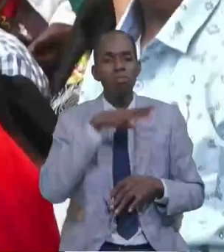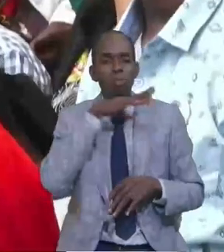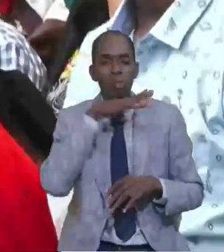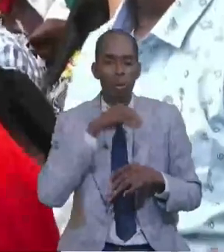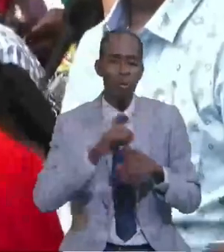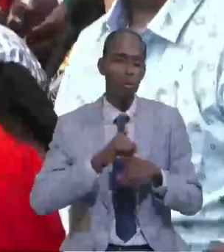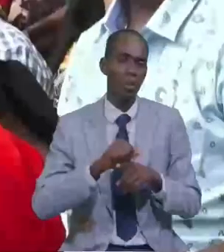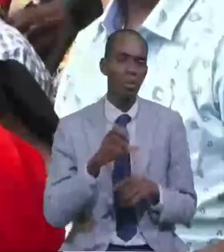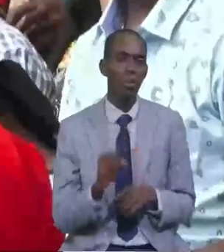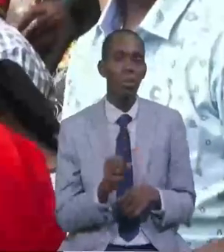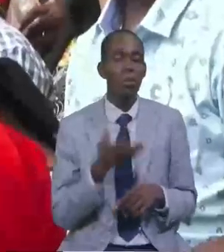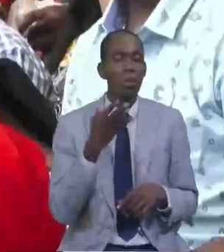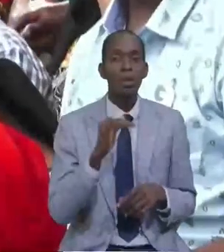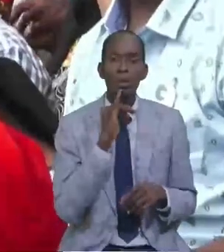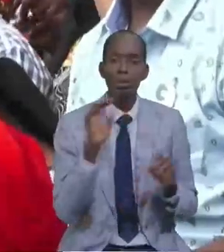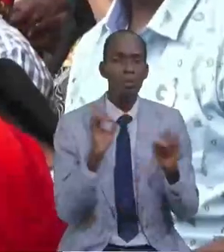Secrètement,